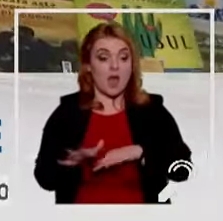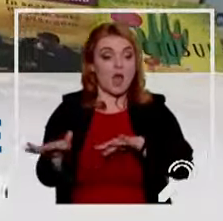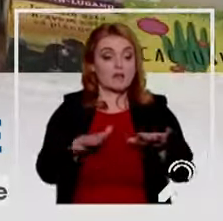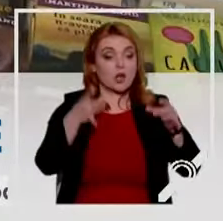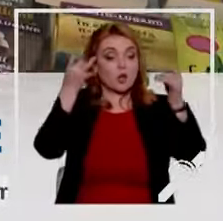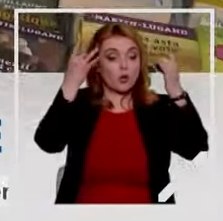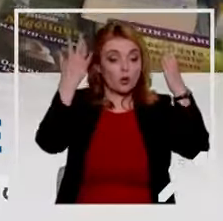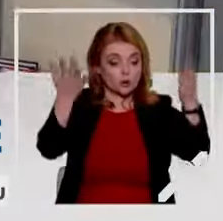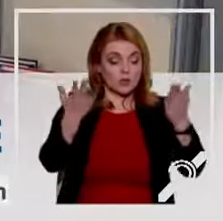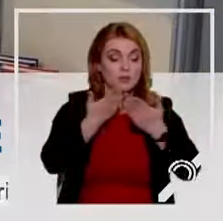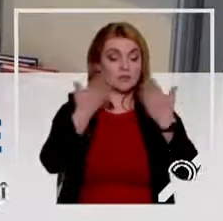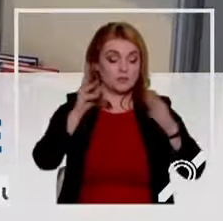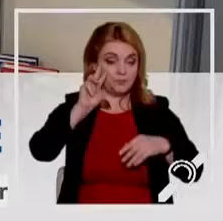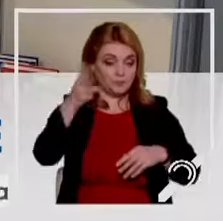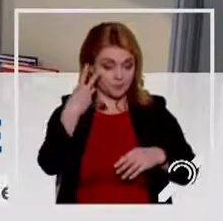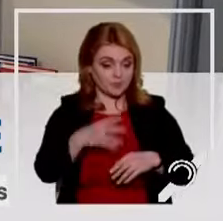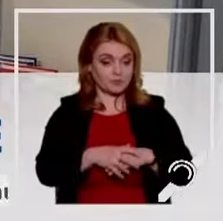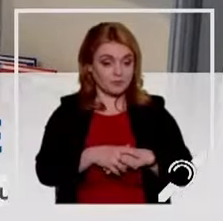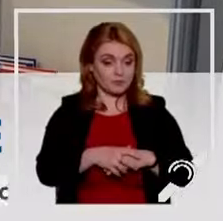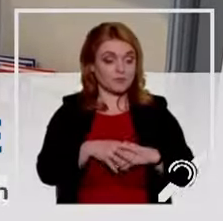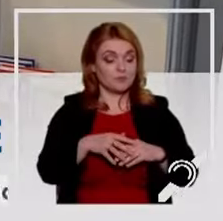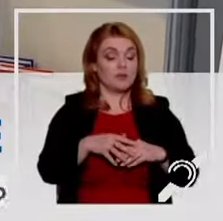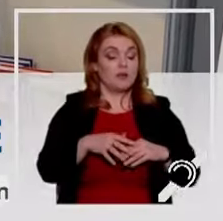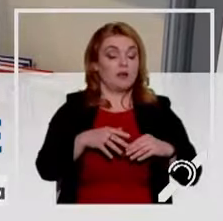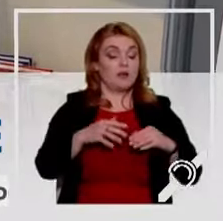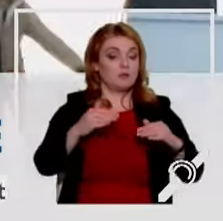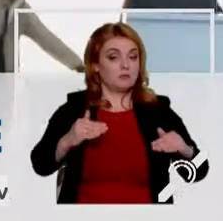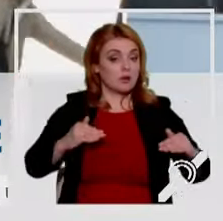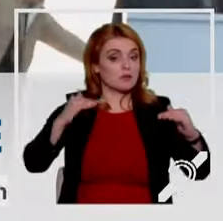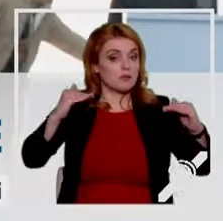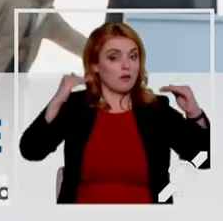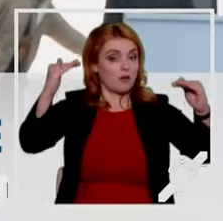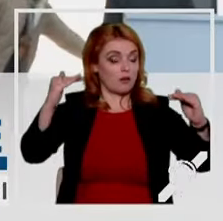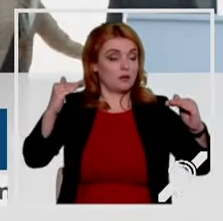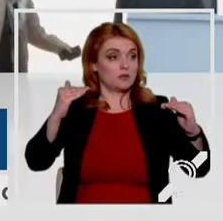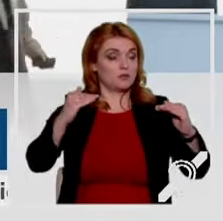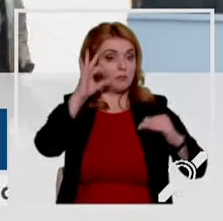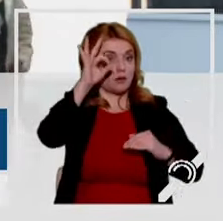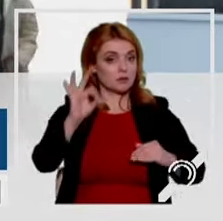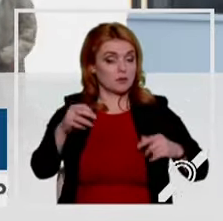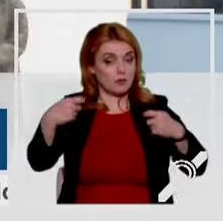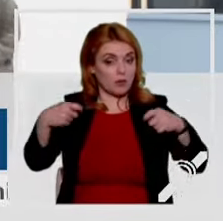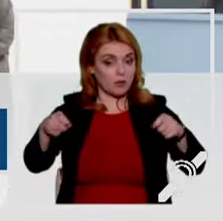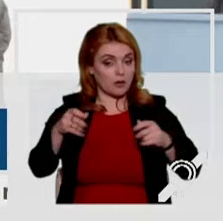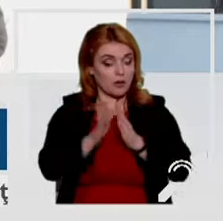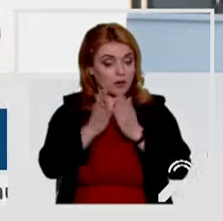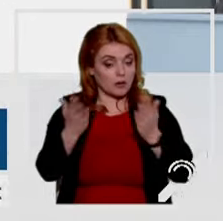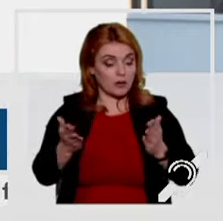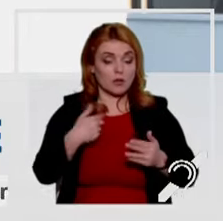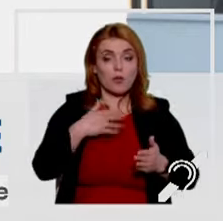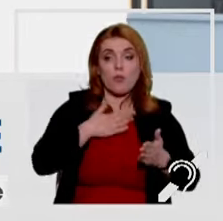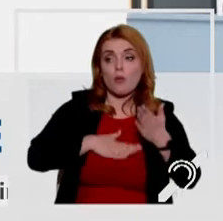Moldova, în ultimii doi ani, au crescut în așa măsură încât sunt în